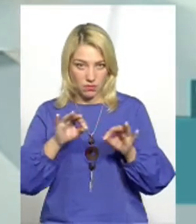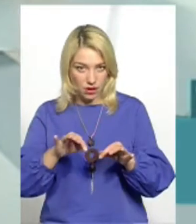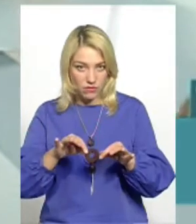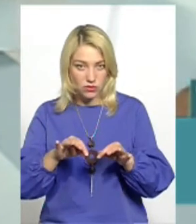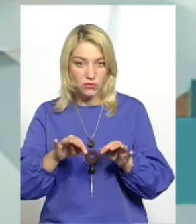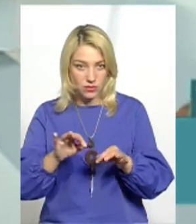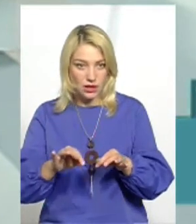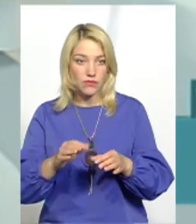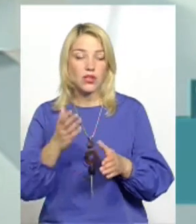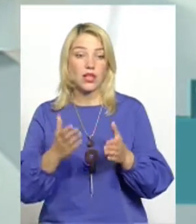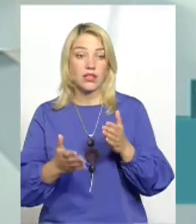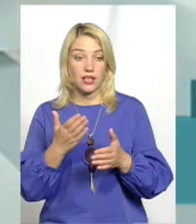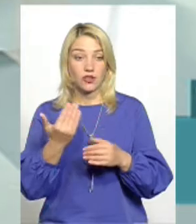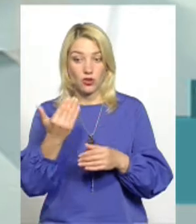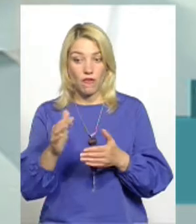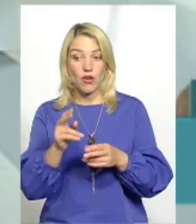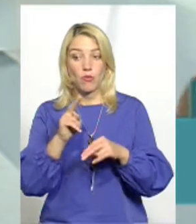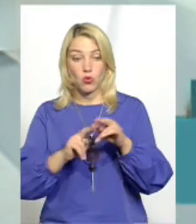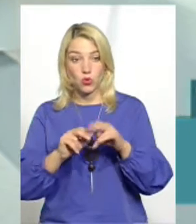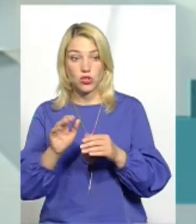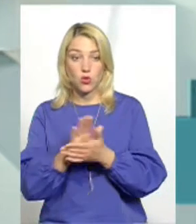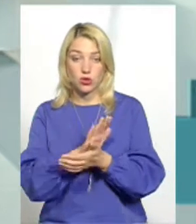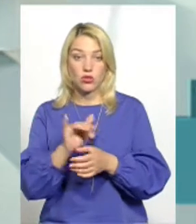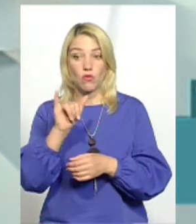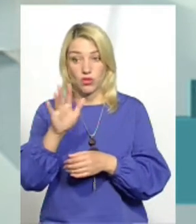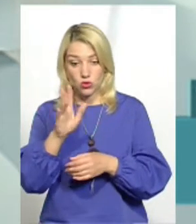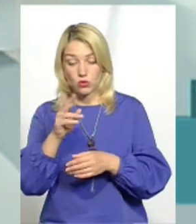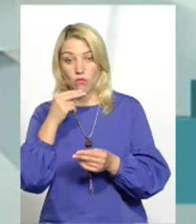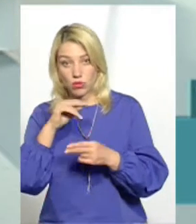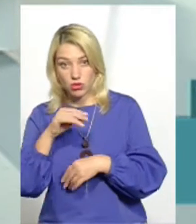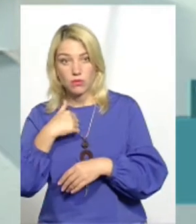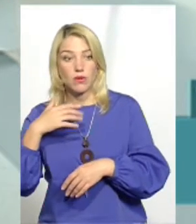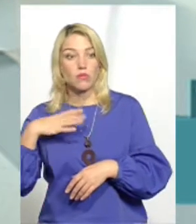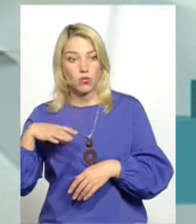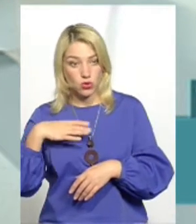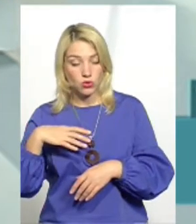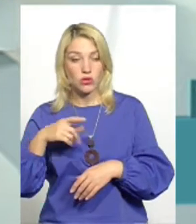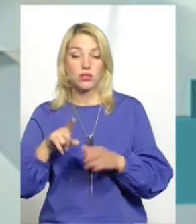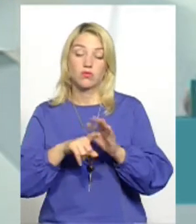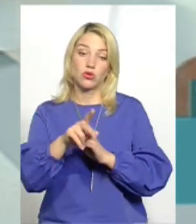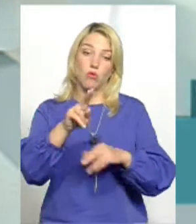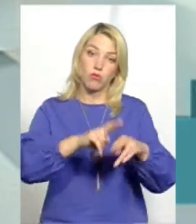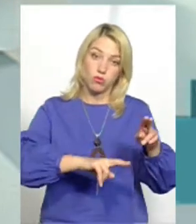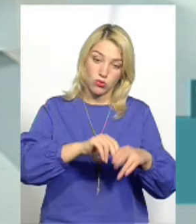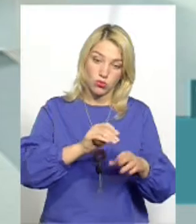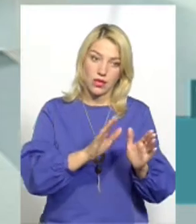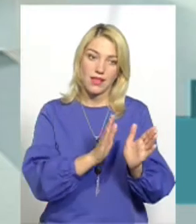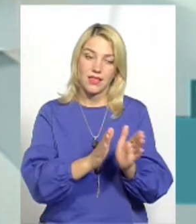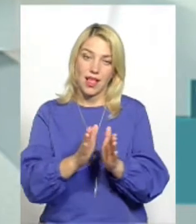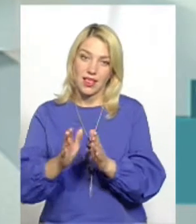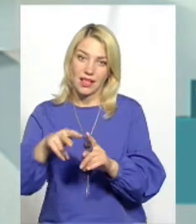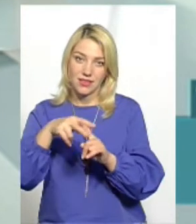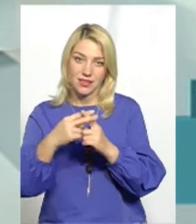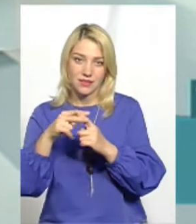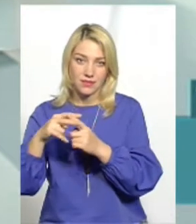От. Якщо ви будуєте очисний, і у вас щось покращиться, хорошо, ми почекаємо, побудуйте, наладьте, бо там ще наладка